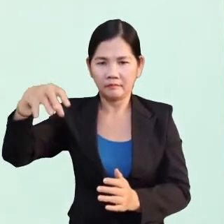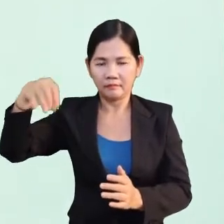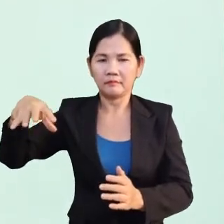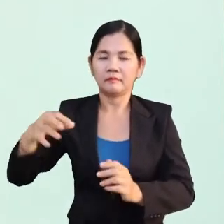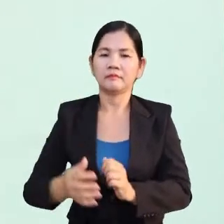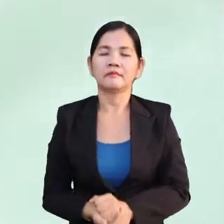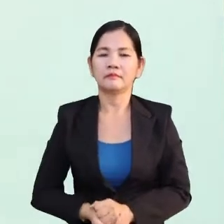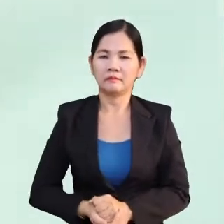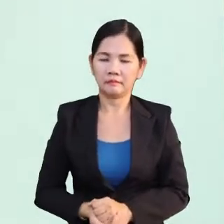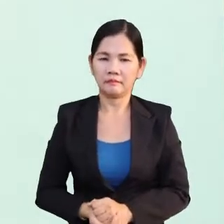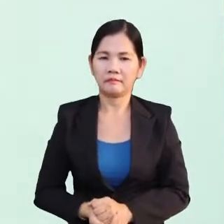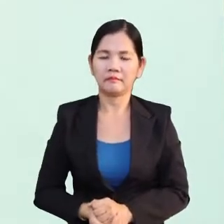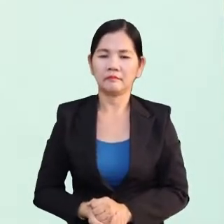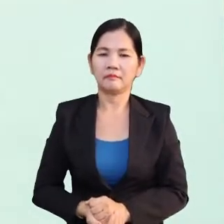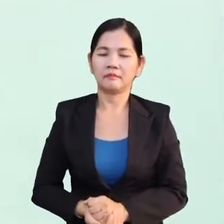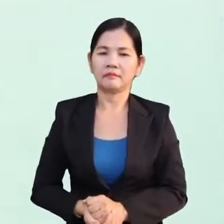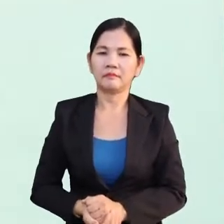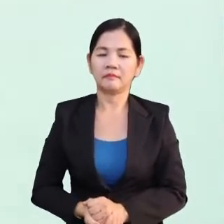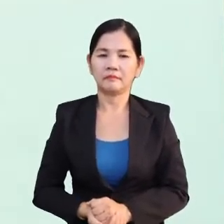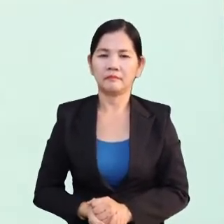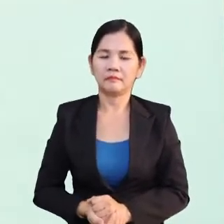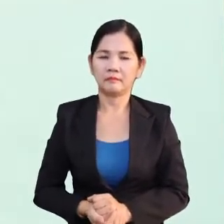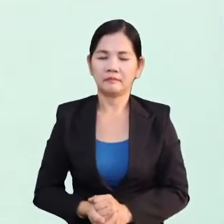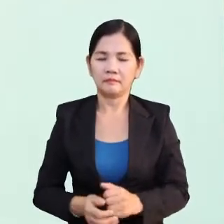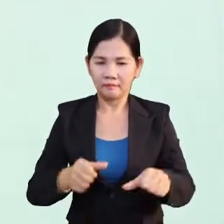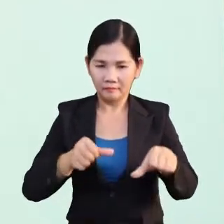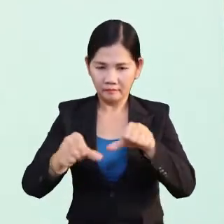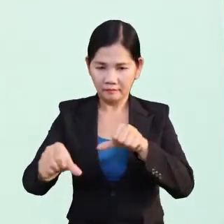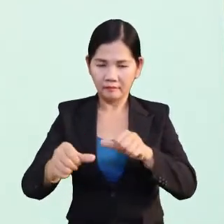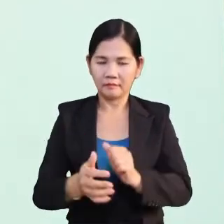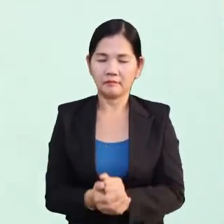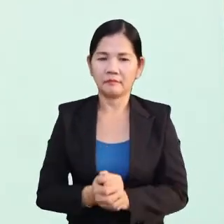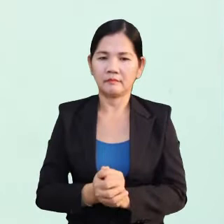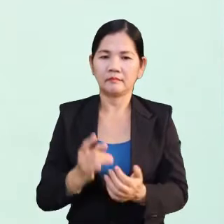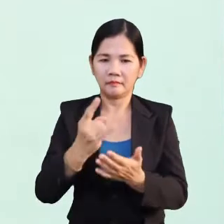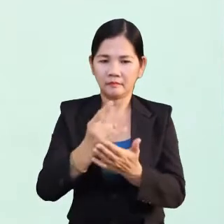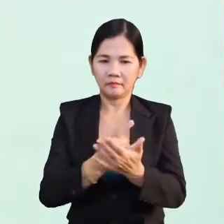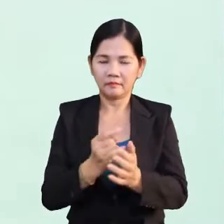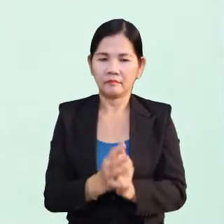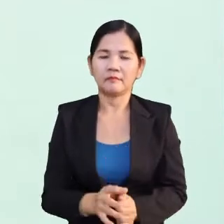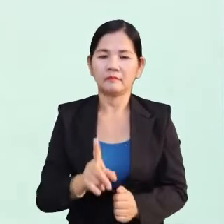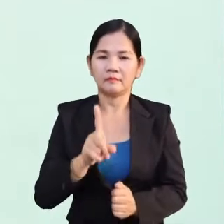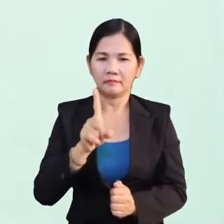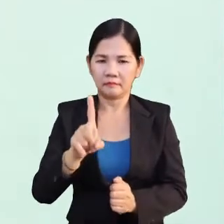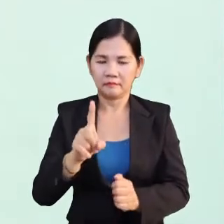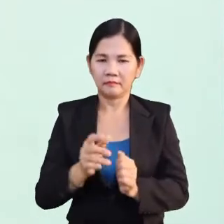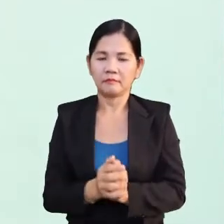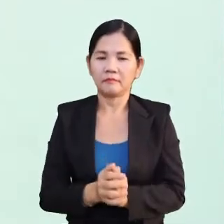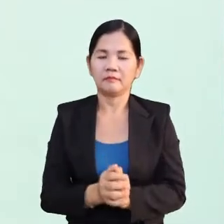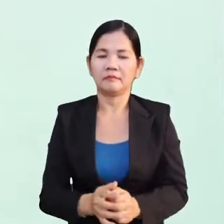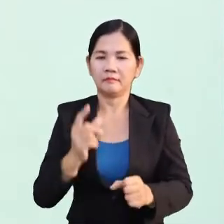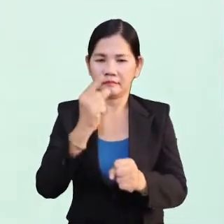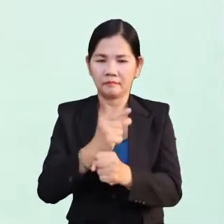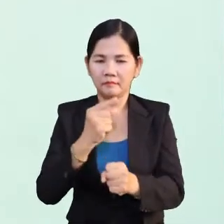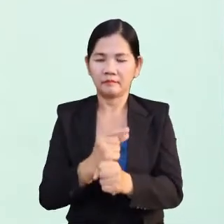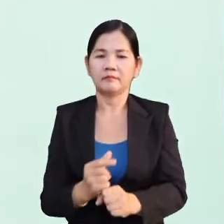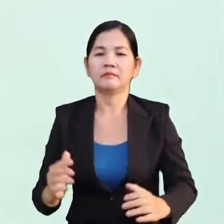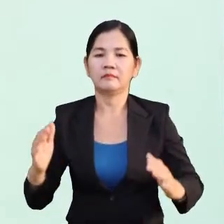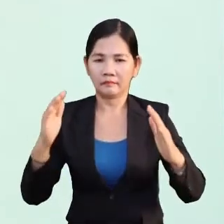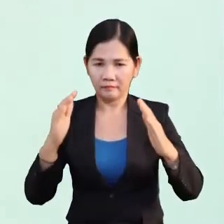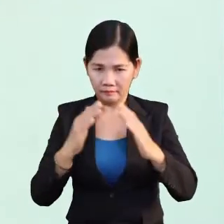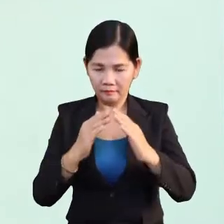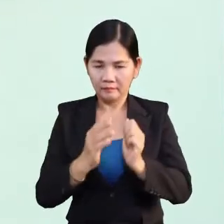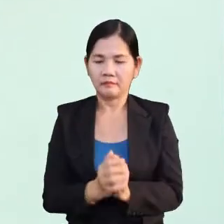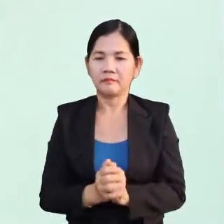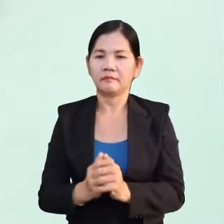ស់ខ្ញុំចាកូនស្ដាប់បន្តមេរៀនទី1កិច្ចការខ្ញុំនៅផ្ទះ